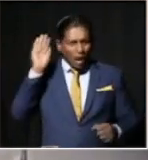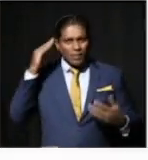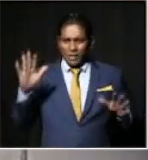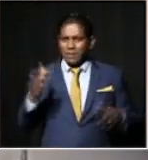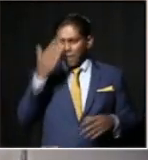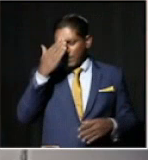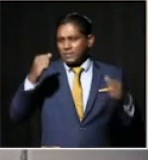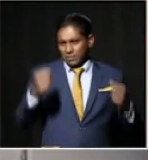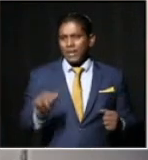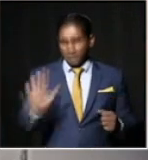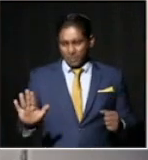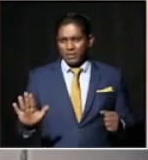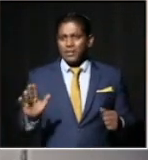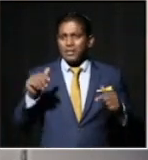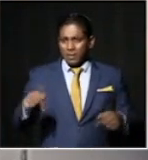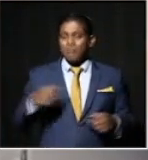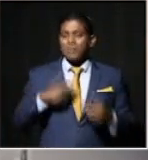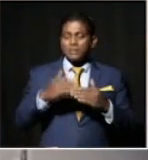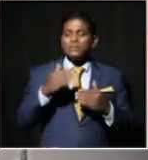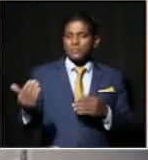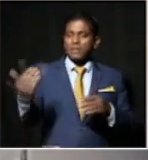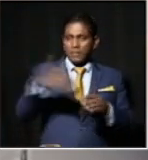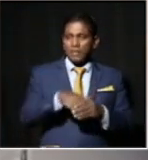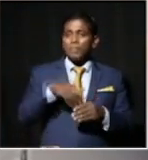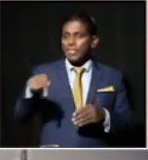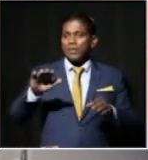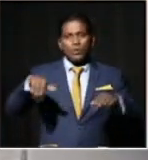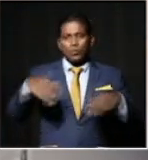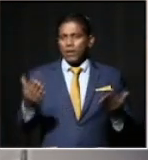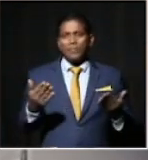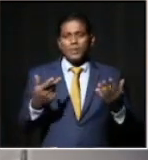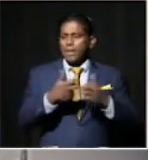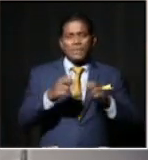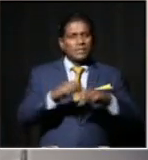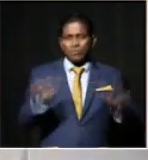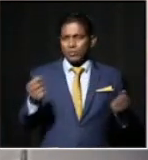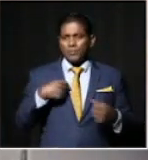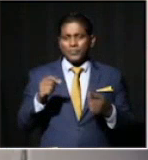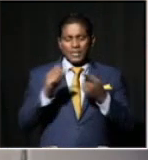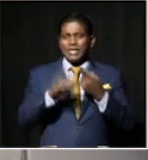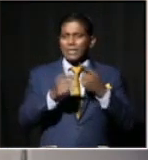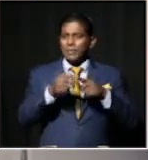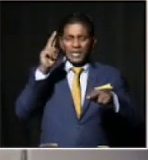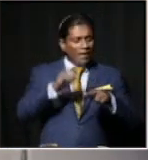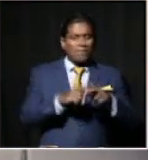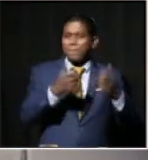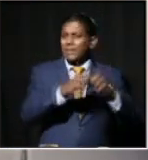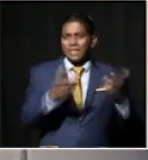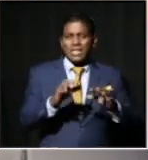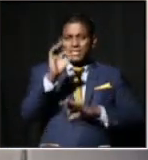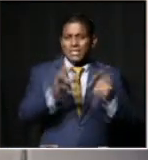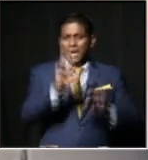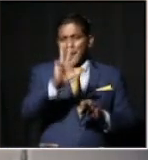කළා වාඩි වෙන්න මම මේක අරගෙන ඉදිරියට ඇවිල්ලා තියෙන්නේ මෙතන කිසිම හානියක් වෙන්නේ නැහැ අර්ථ සාධ අරමුදට 9%ක් අපි දෙනවා කියලා